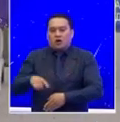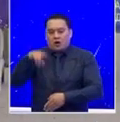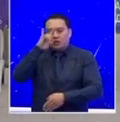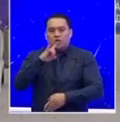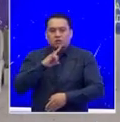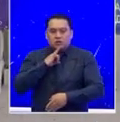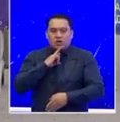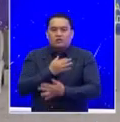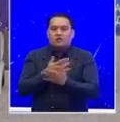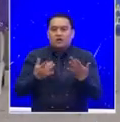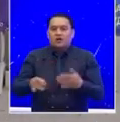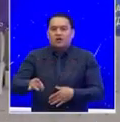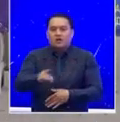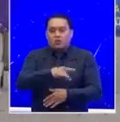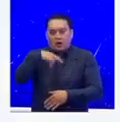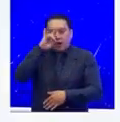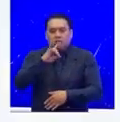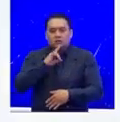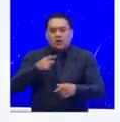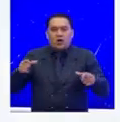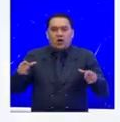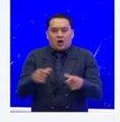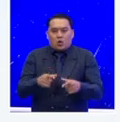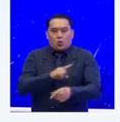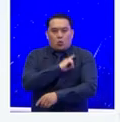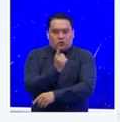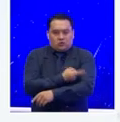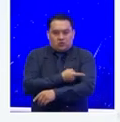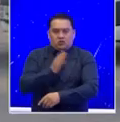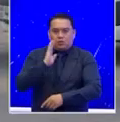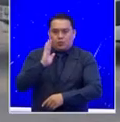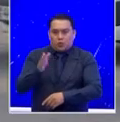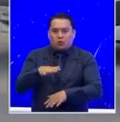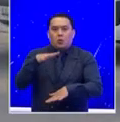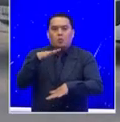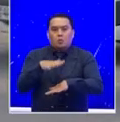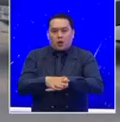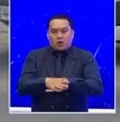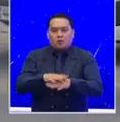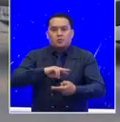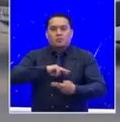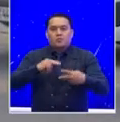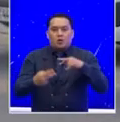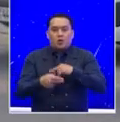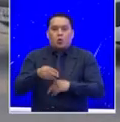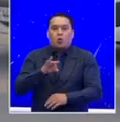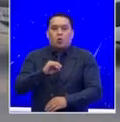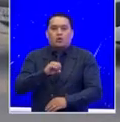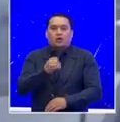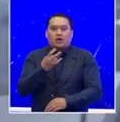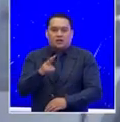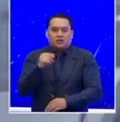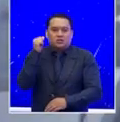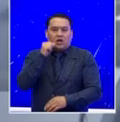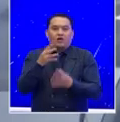страны, в ряде регионов республики карантинные меры усиливаются. Банки второго уровня переходят в режим онлайн. С